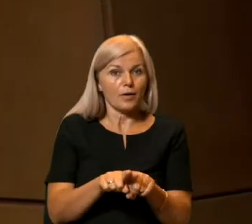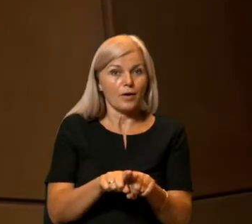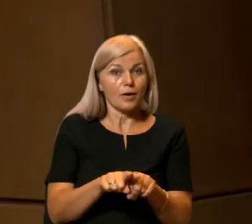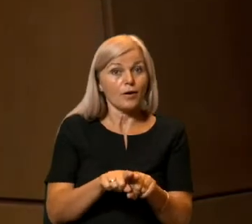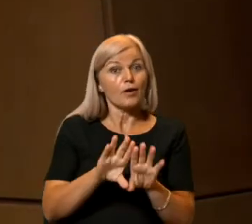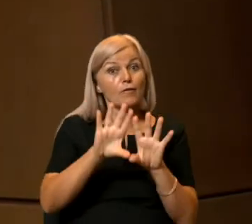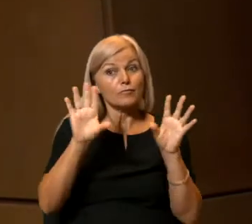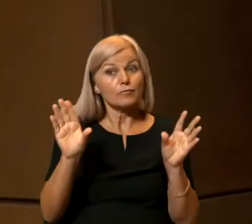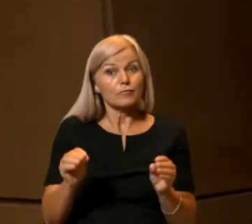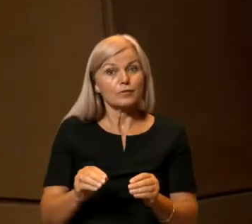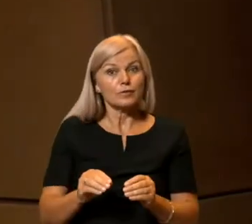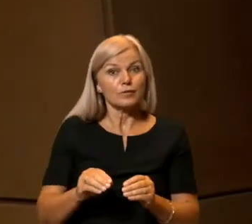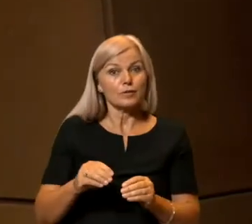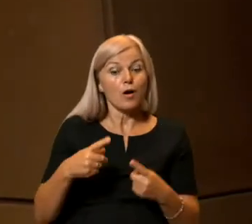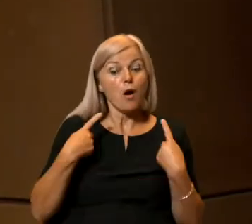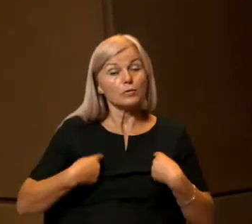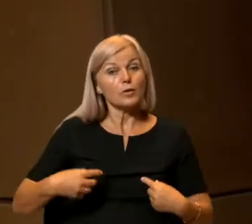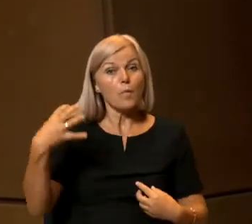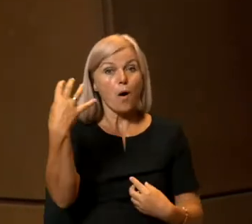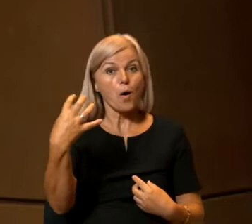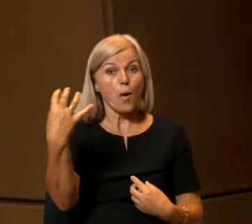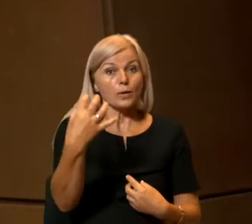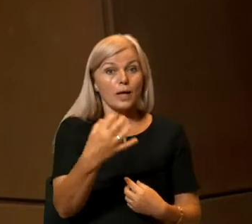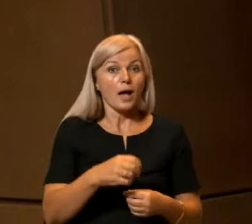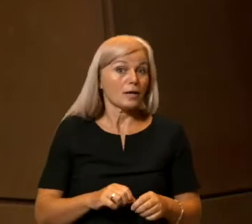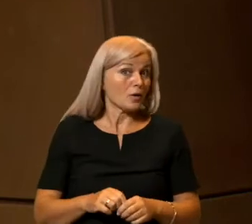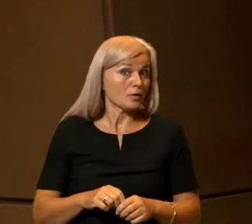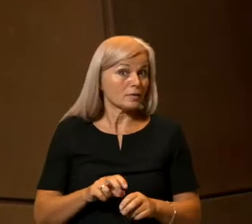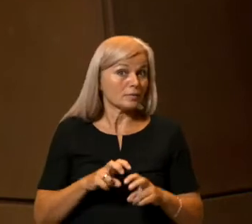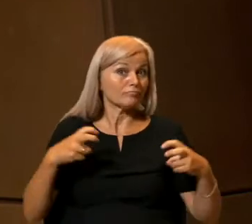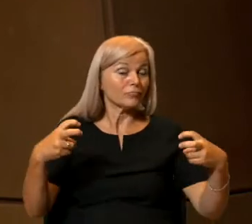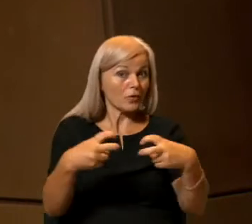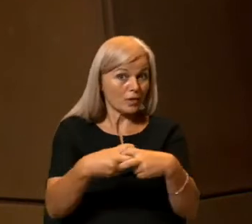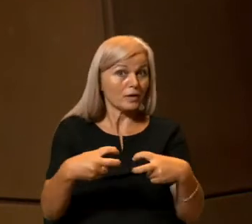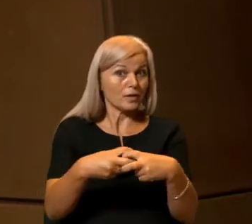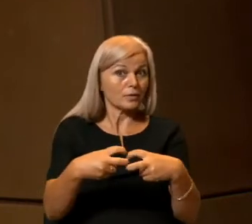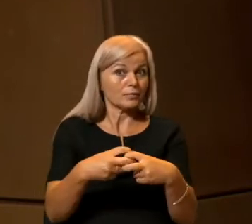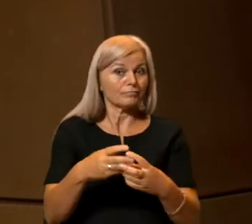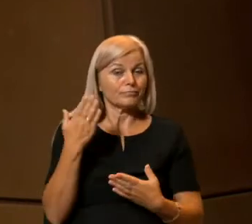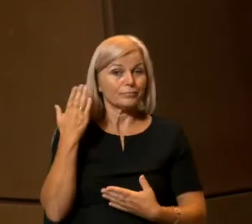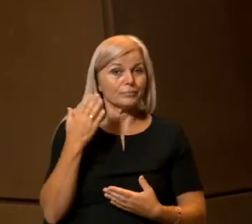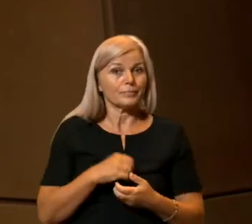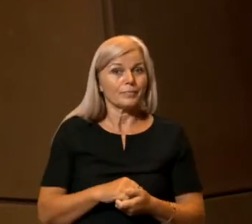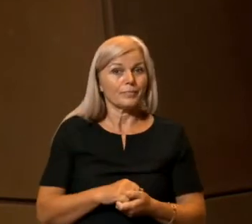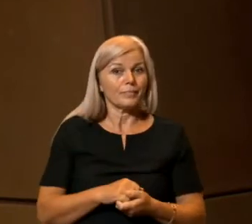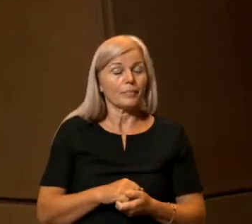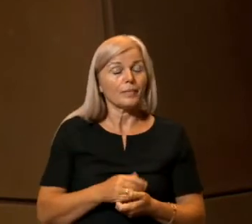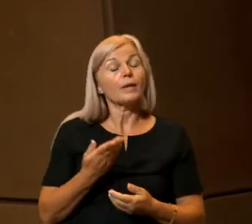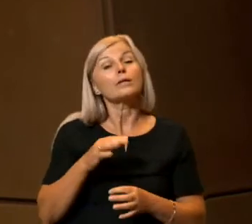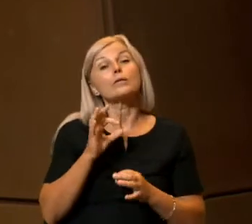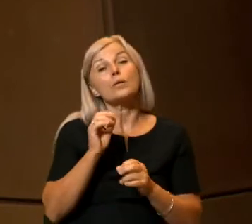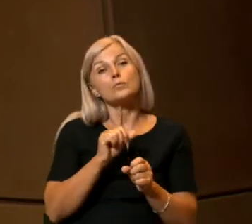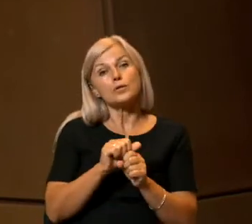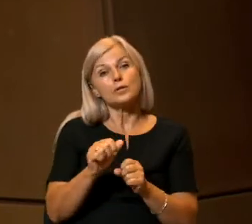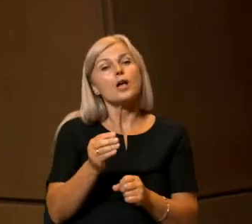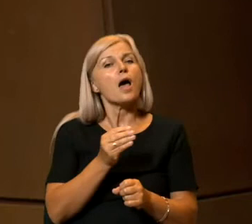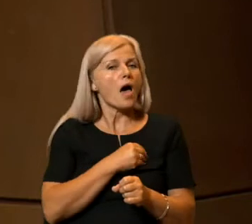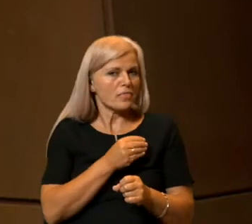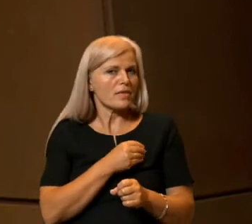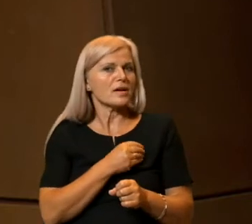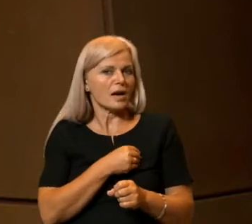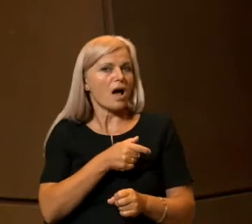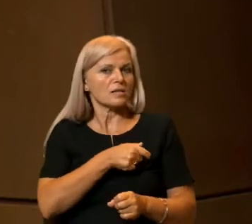widzowie transmisji internetowych. Dobrze się stało, że etyka